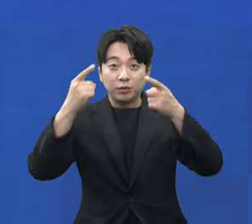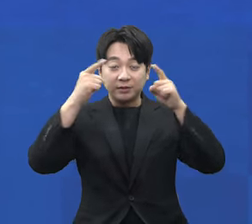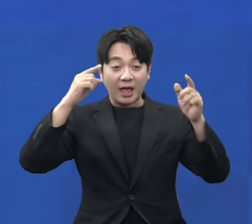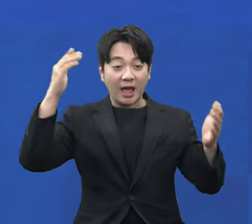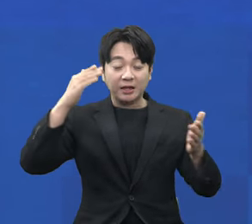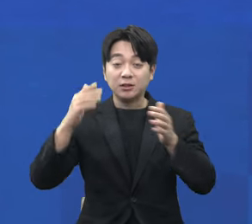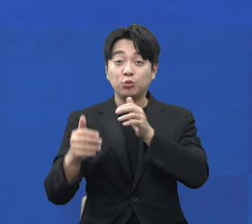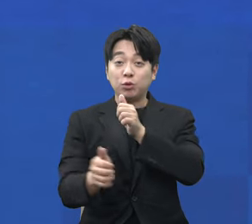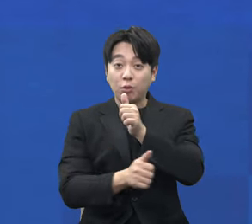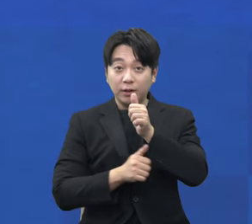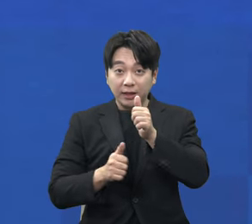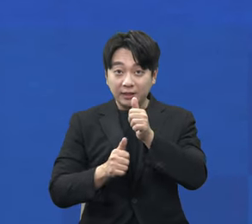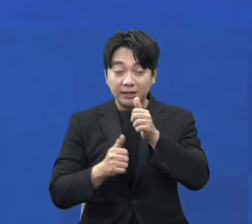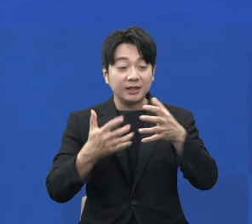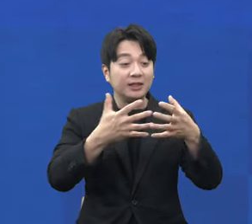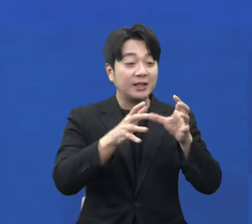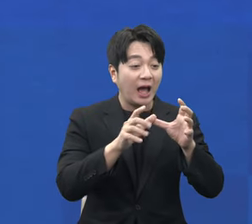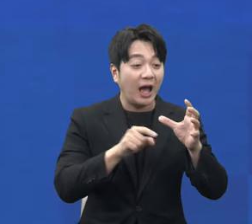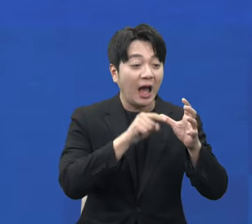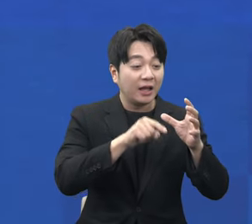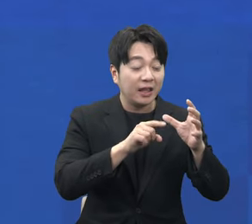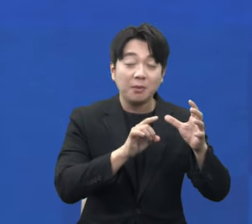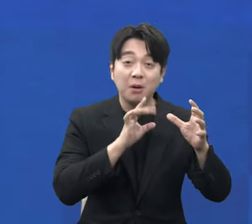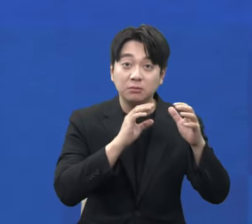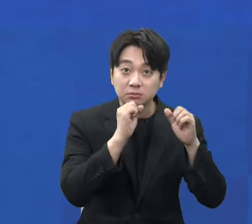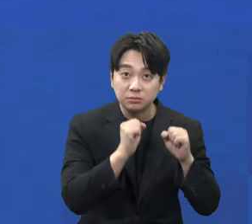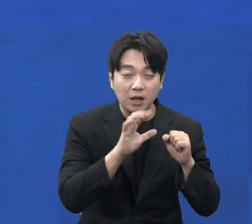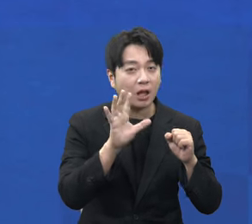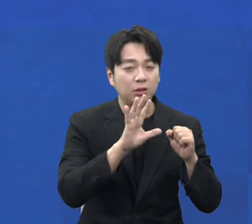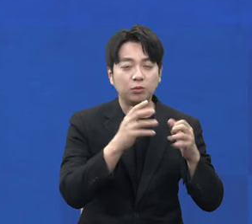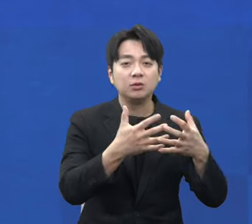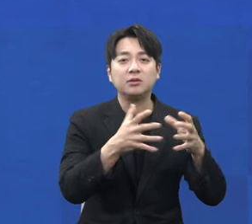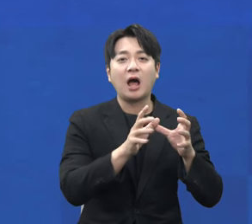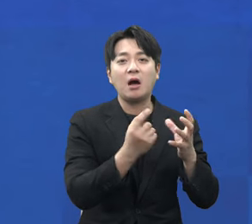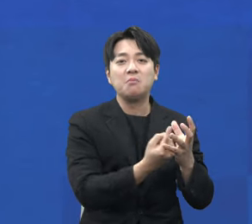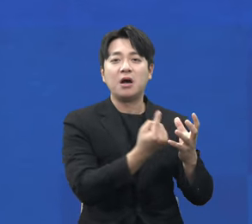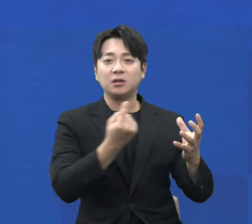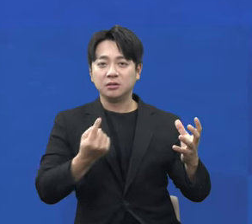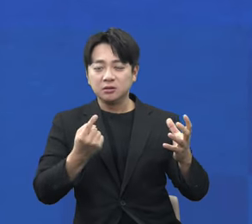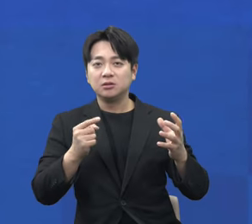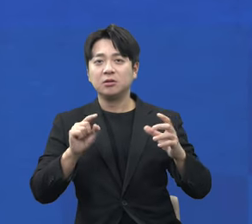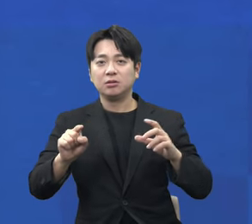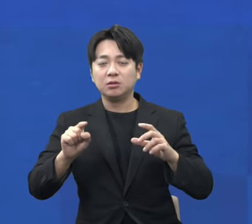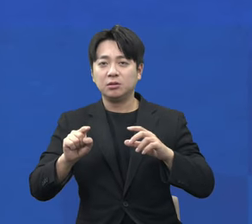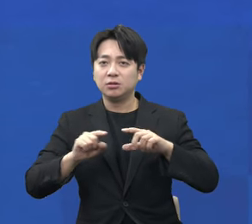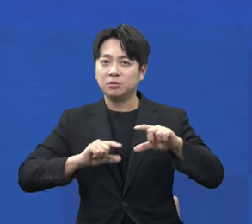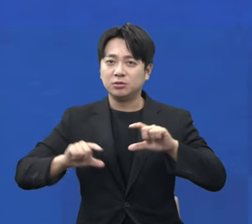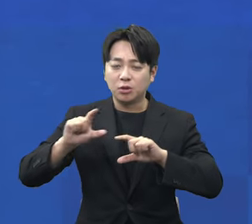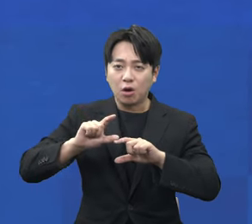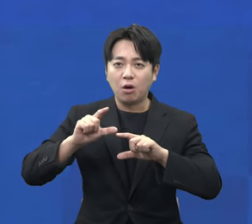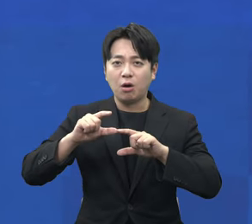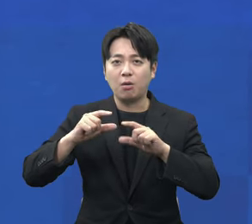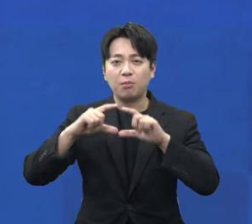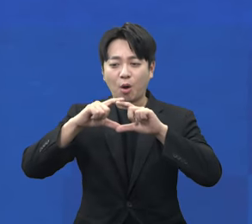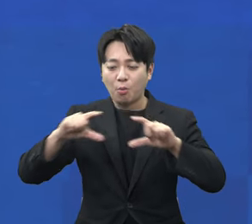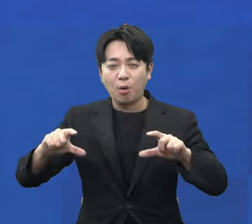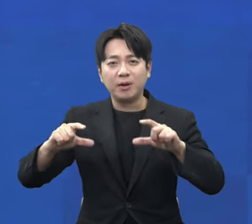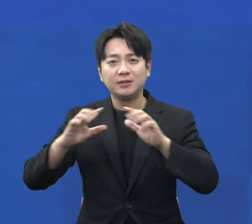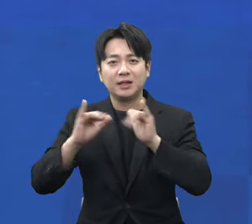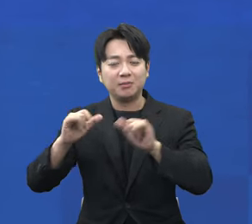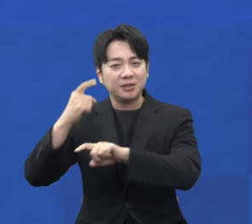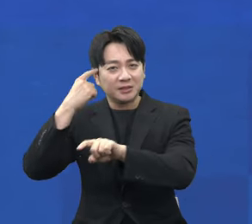있지 습니다 당 밖으로 나가겠습니다 당 밖에서 평범한 대학생들과 소통하고 문제를